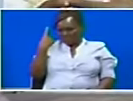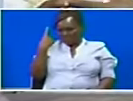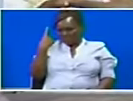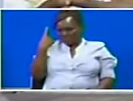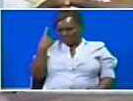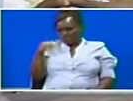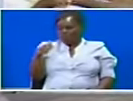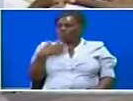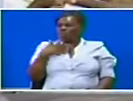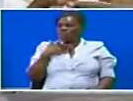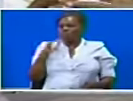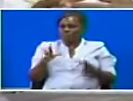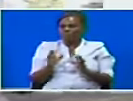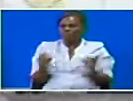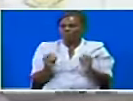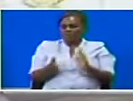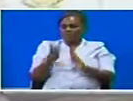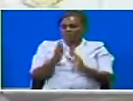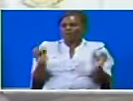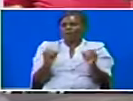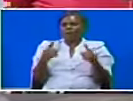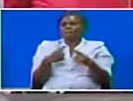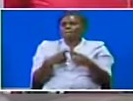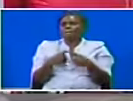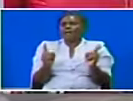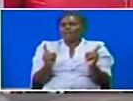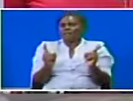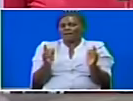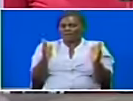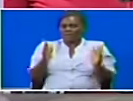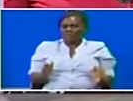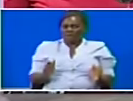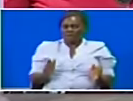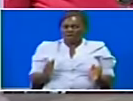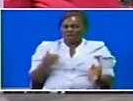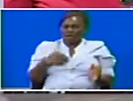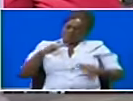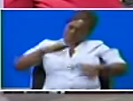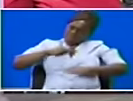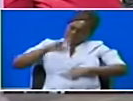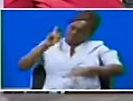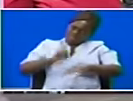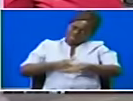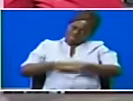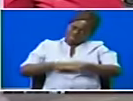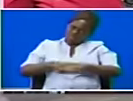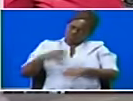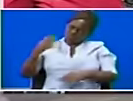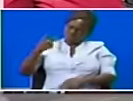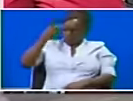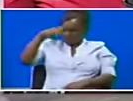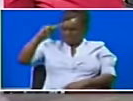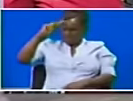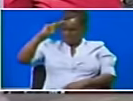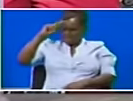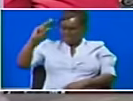kwamba hamtaki kusukumwa sana, hamtaki kuharakishwa. Lakini huyu yule atakayepewa atakuwa na muda wa kutosha kuuza sera za chama. Na sisi tukasema